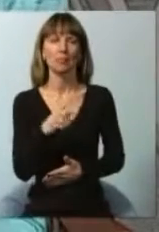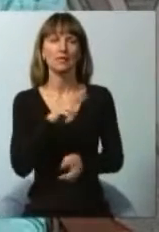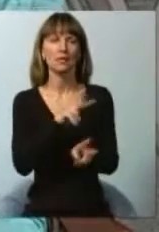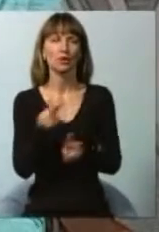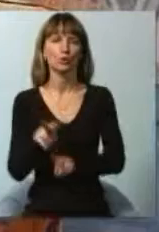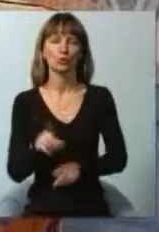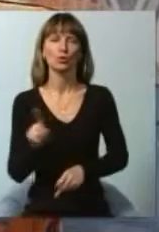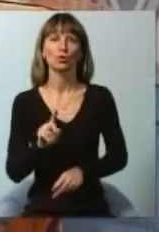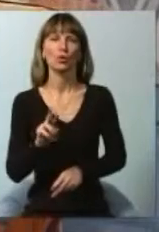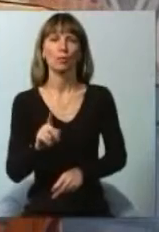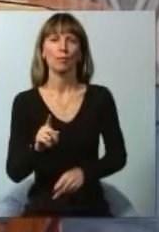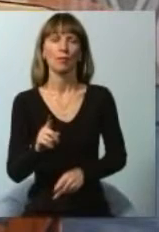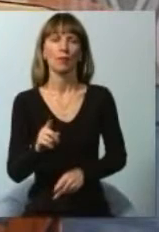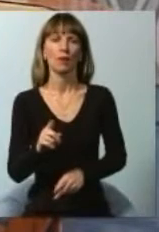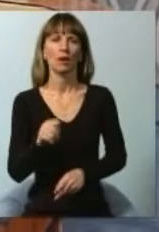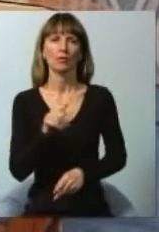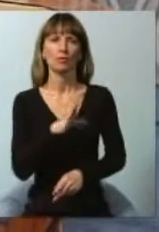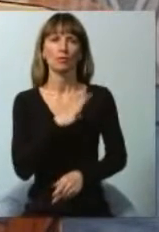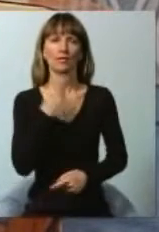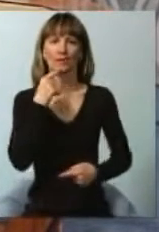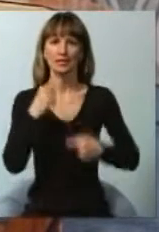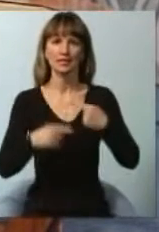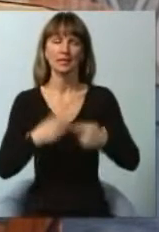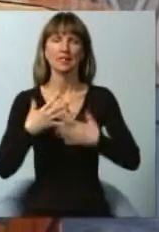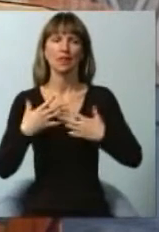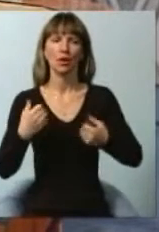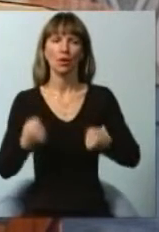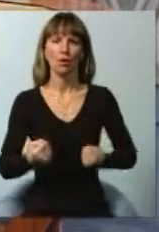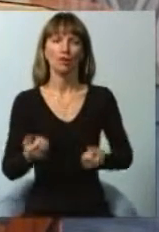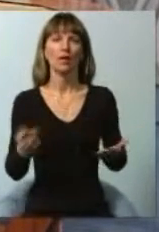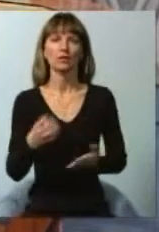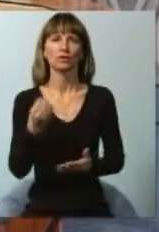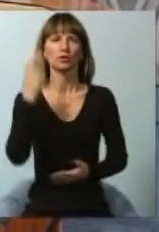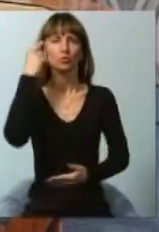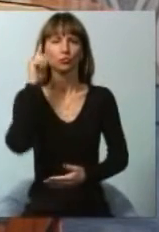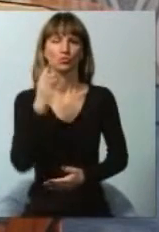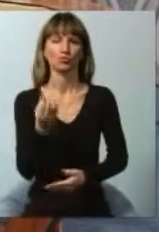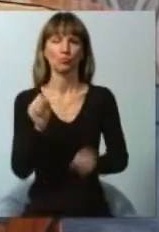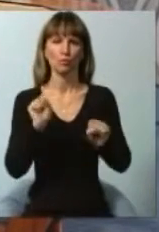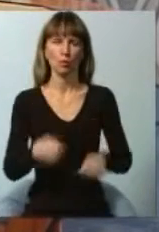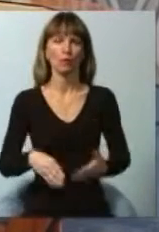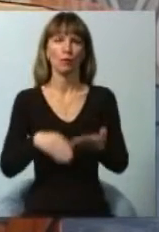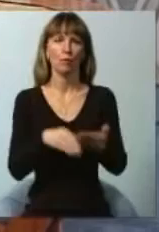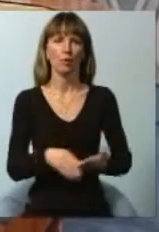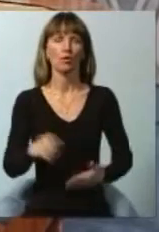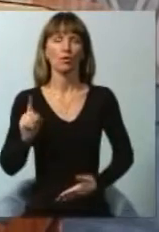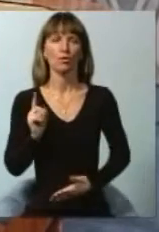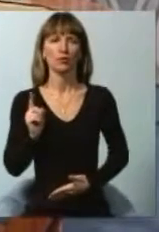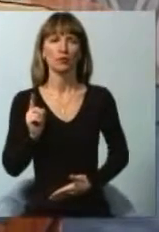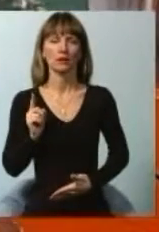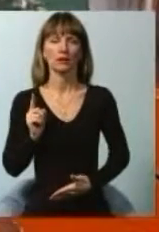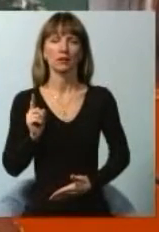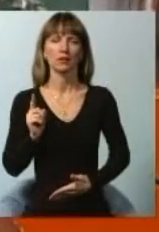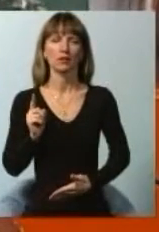ті були завжди здорові та цілі. Так. А як іще гадаєш, а що іще може допомагати охоронцям